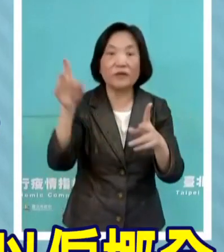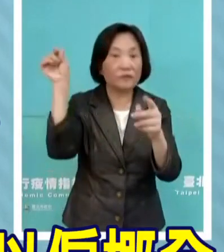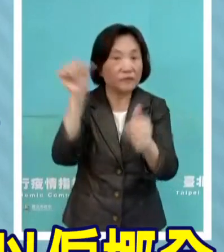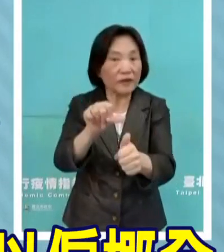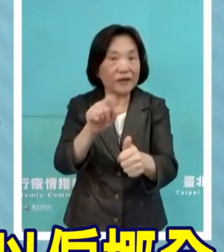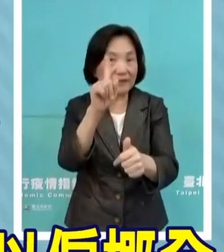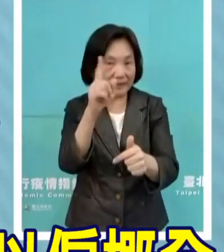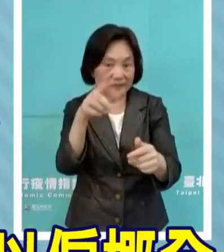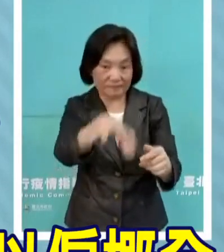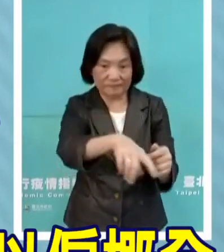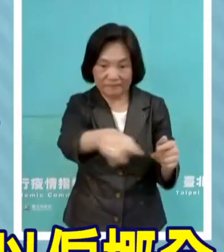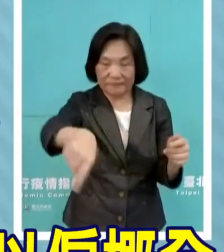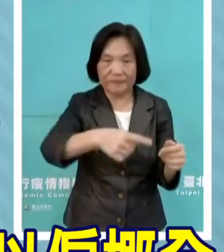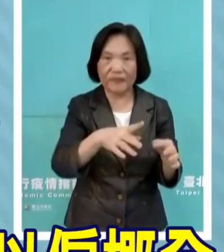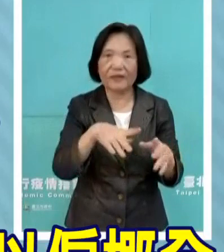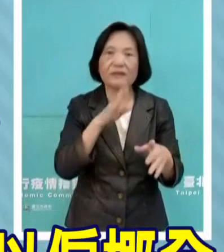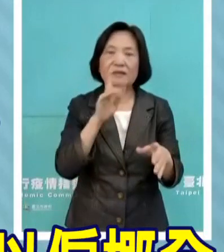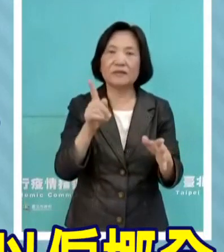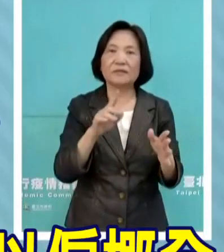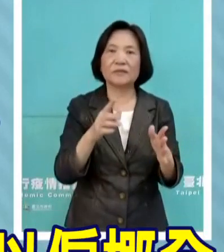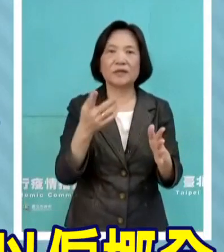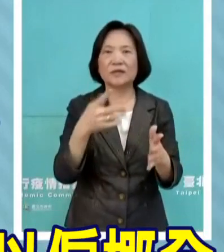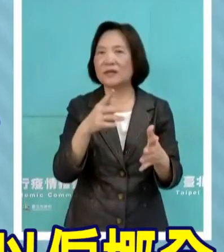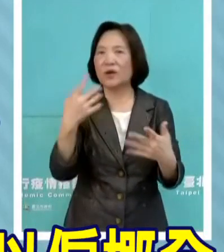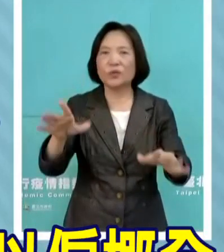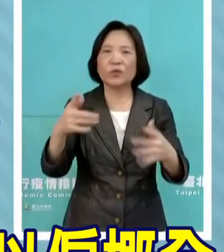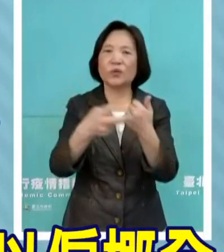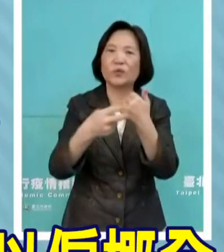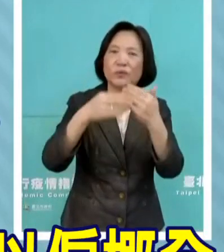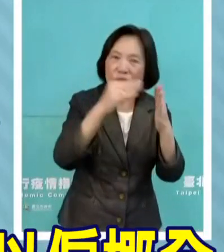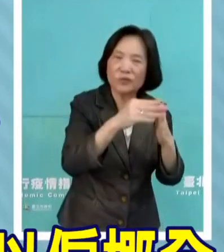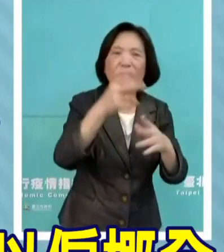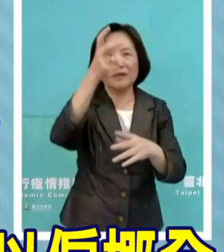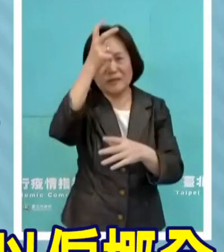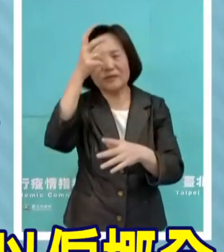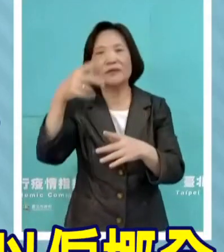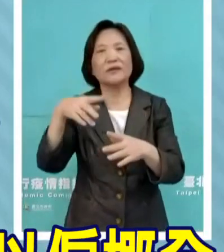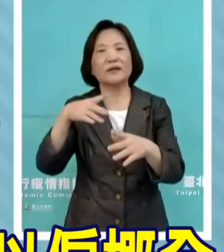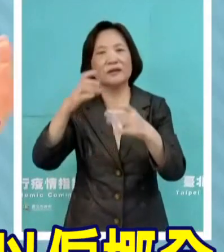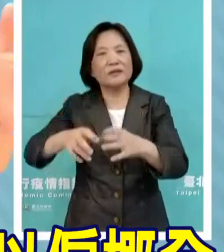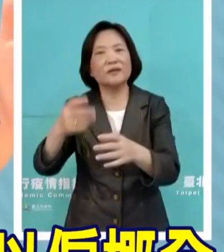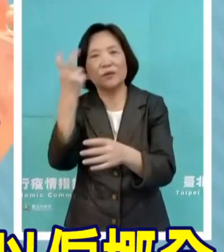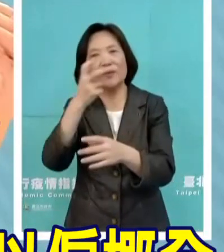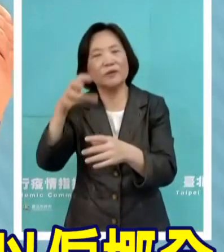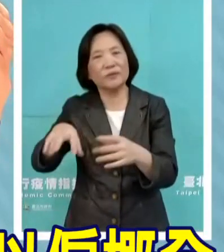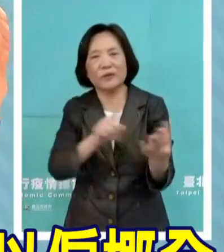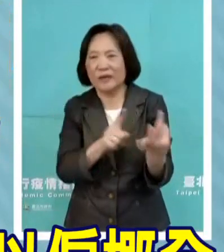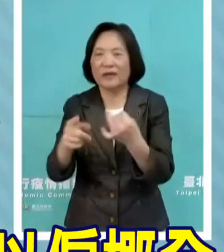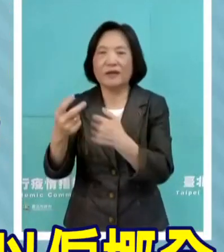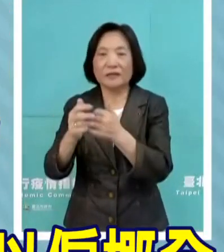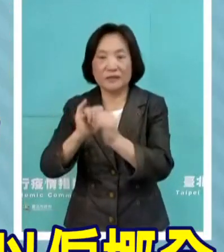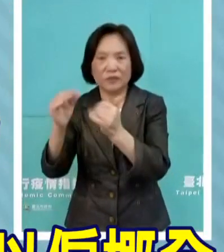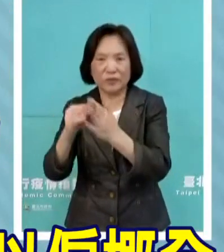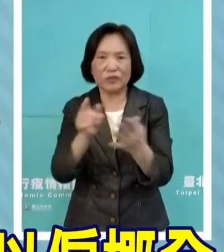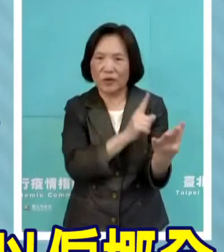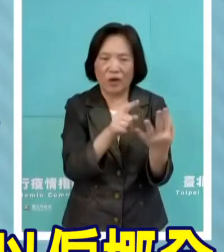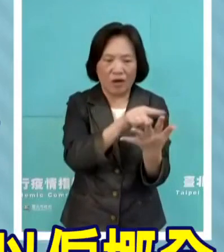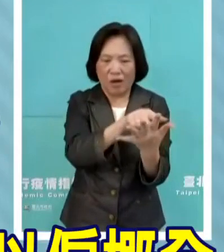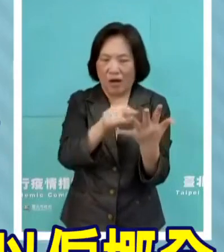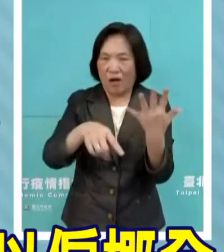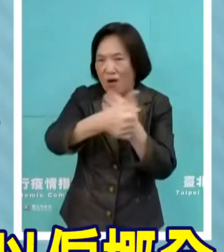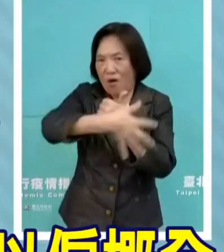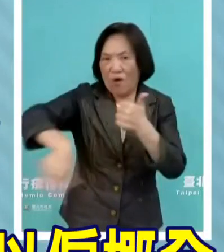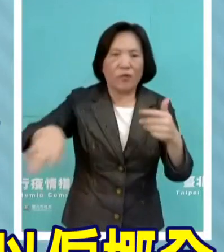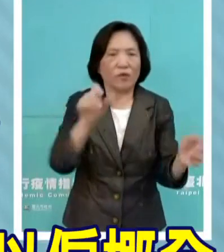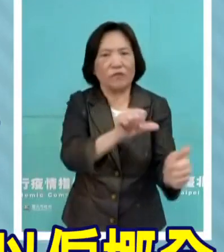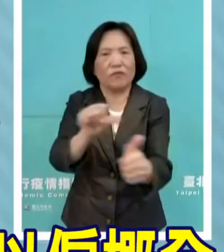道哈，从这个什么证书专案啊，从卫生局、警察局、建管处、社会局，它有各式各样的嘛。所以也是说，